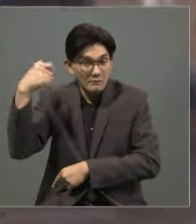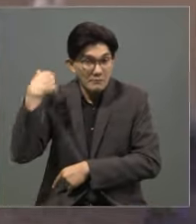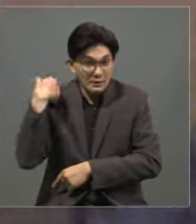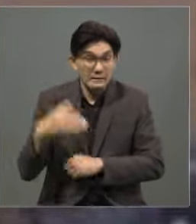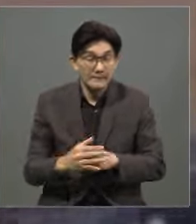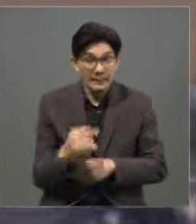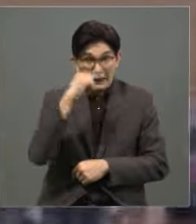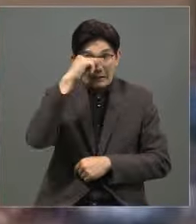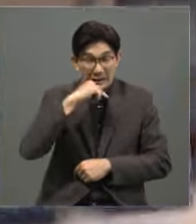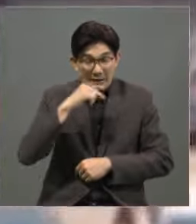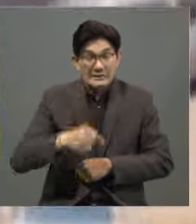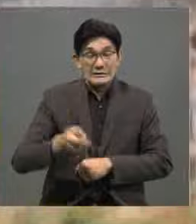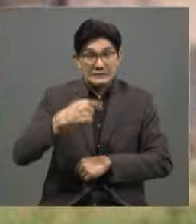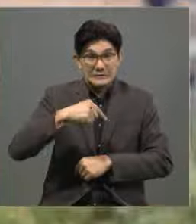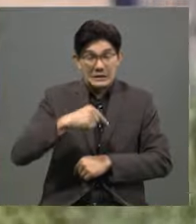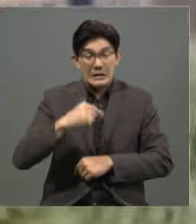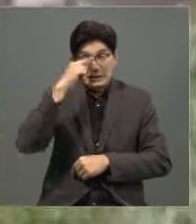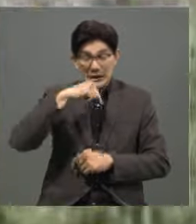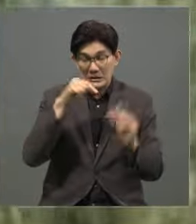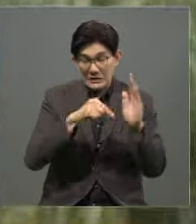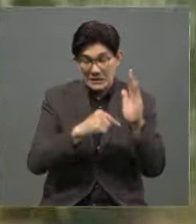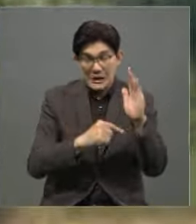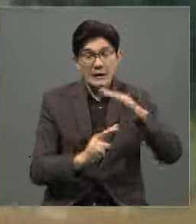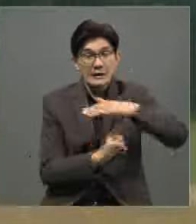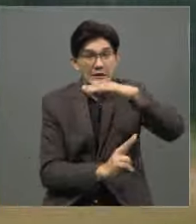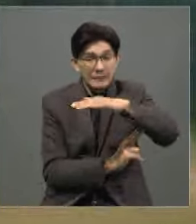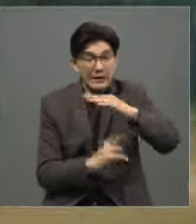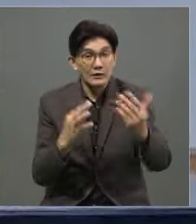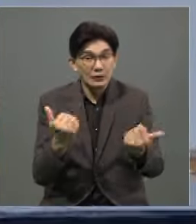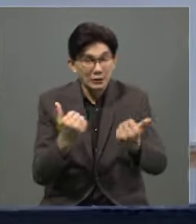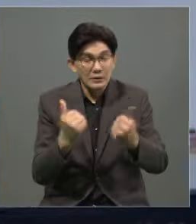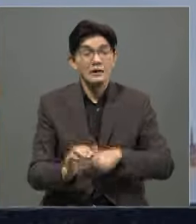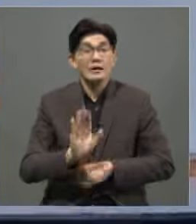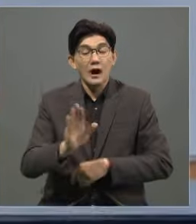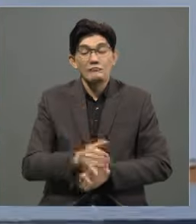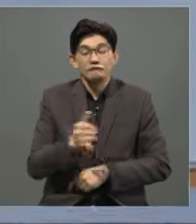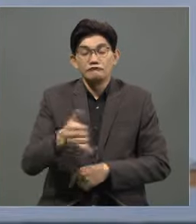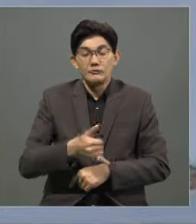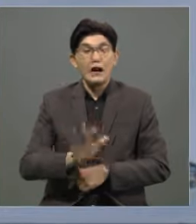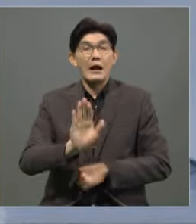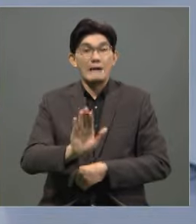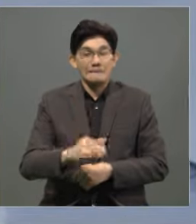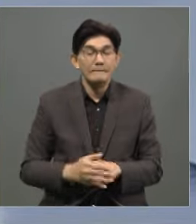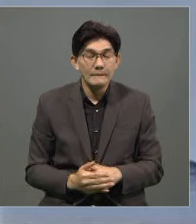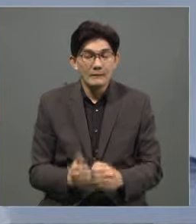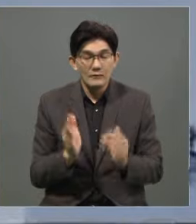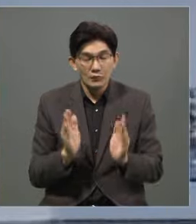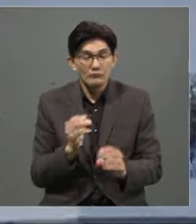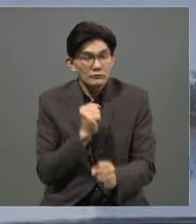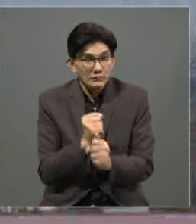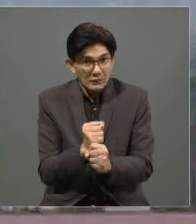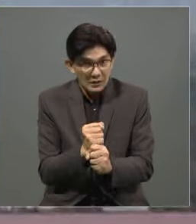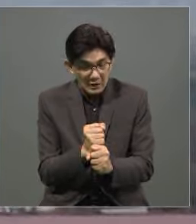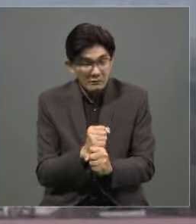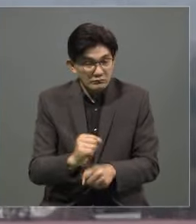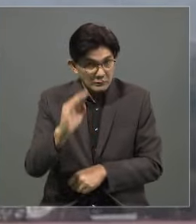ฟังฝั่งไทยที่บริเวณสะพานมิตรภาพไทยเมียนมาแห่งที่ 2ตอนนี้เงดกับผ่านเข้าออกเลยนะครับและทางหน่วยเฉพาะกิจราชมนูก็ได้